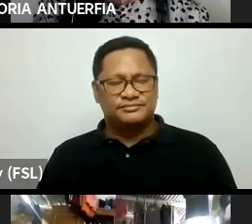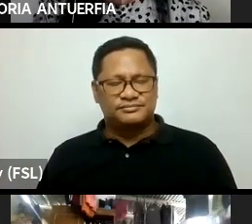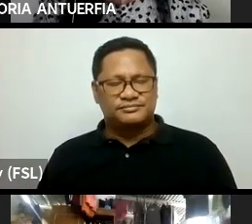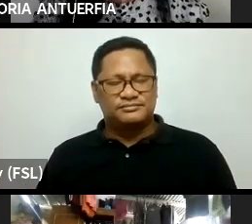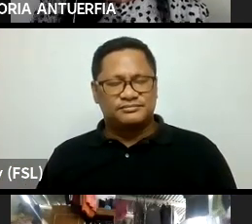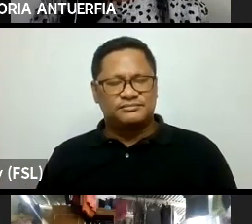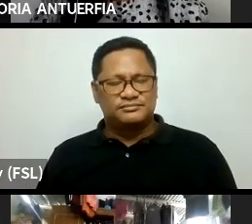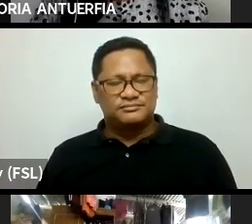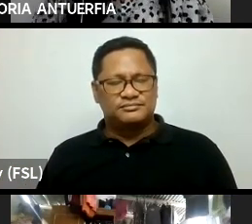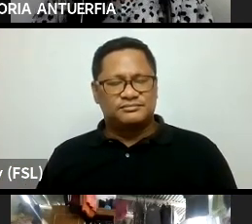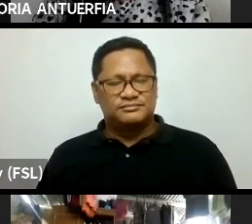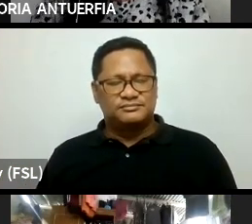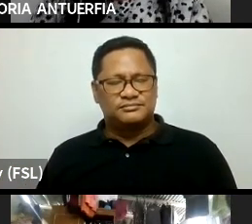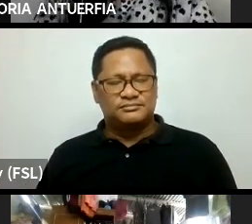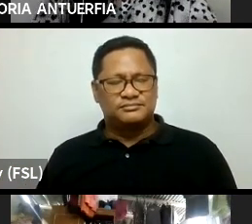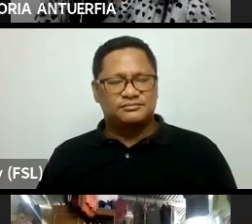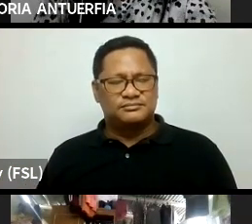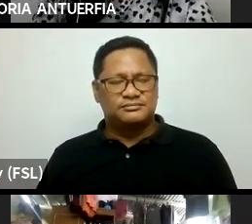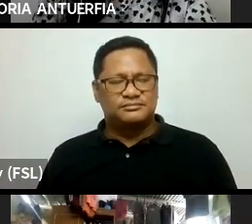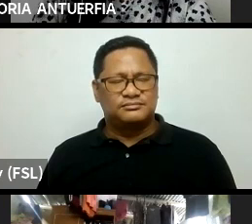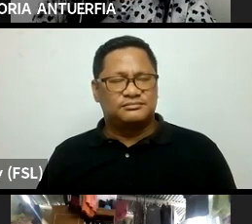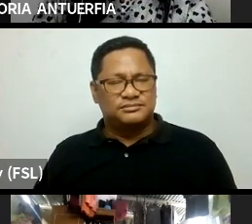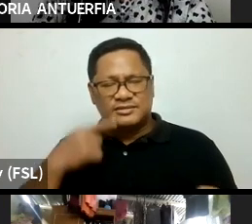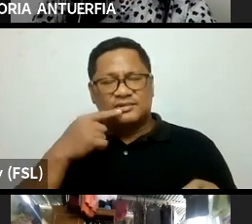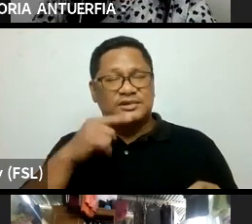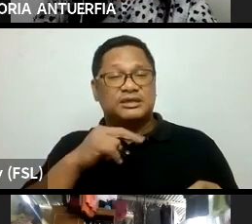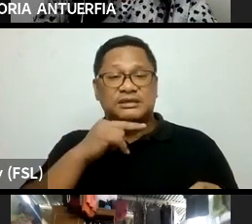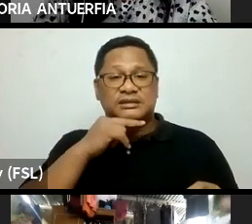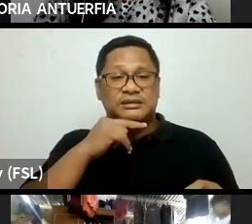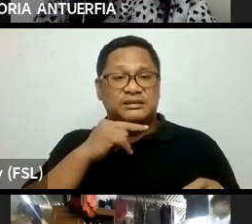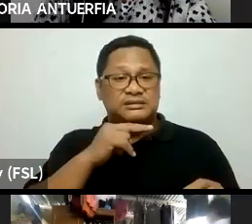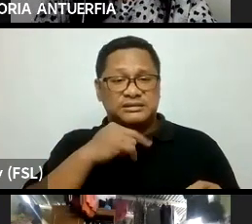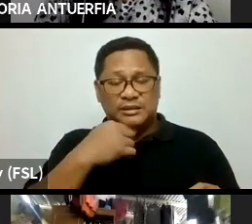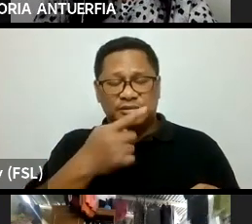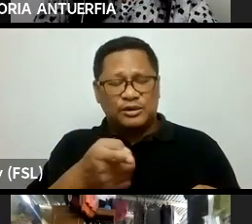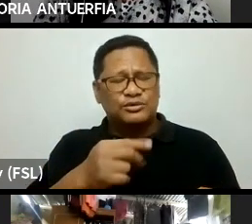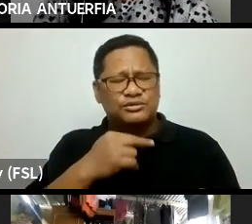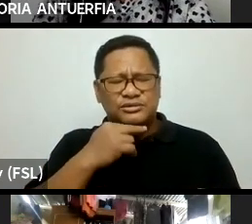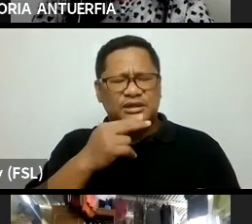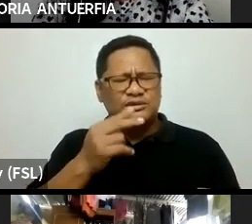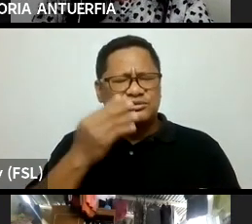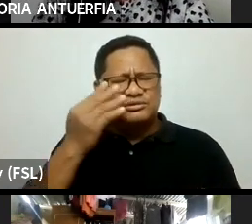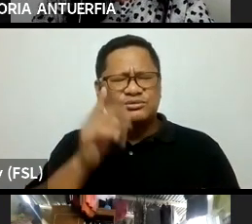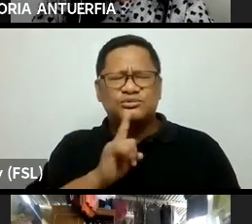Ibig sabihin, hindi totoo yung sinabi mo na hindi mo alam kung anong gusto mong pasukin.